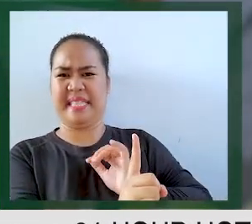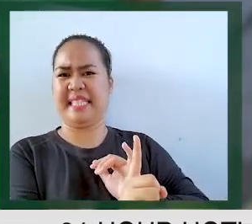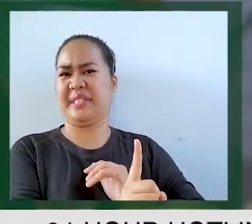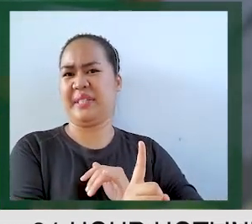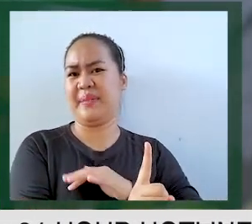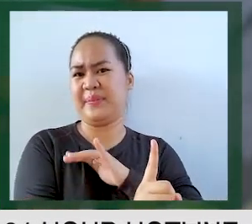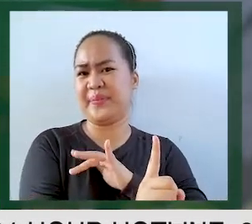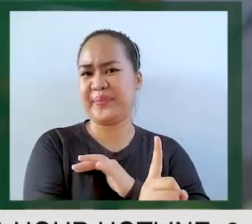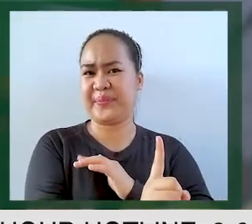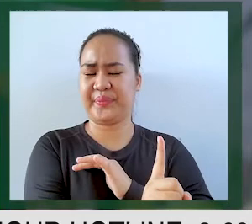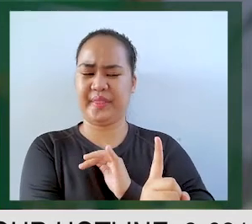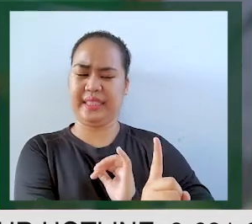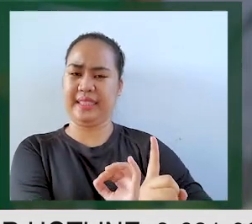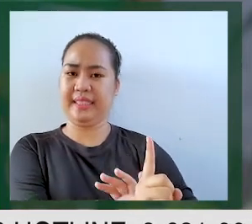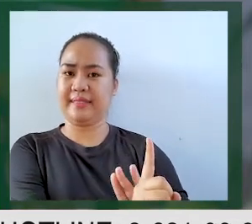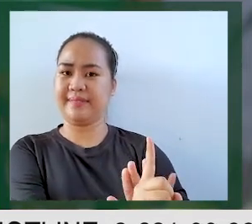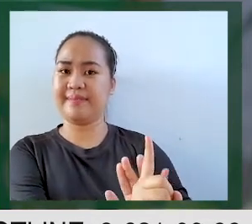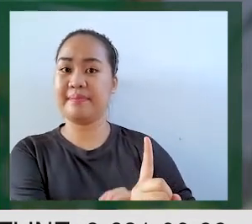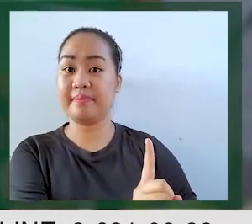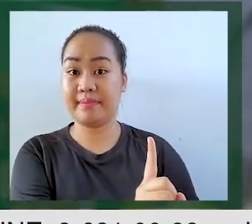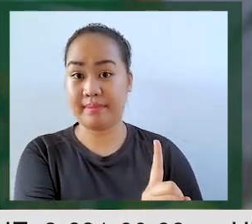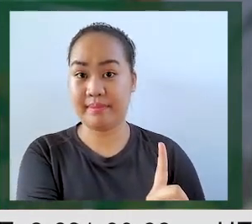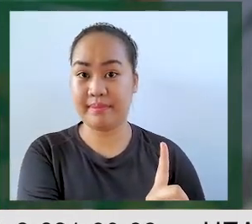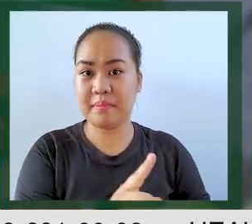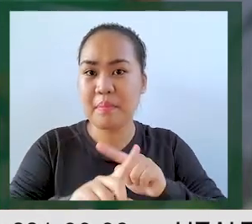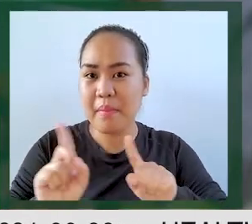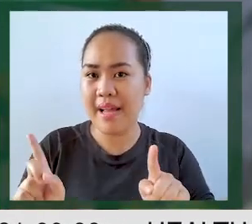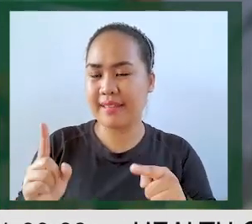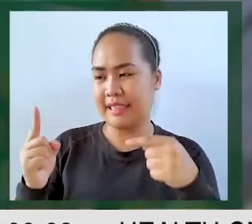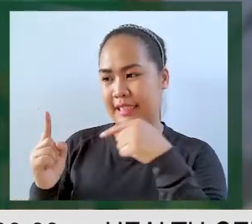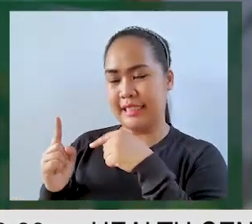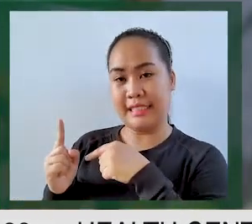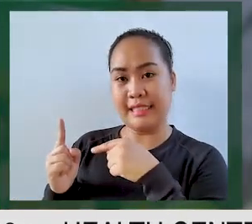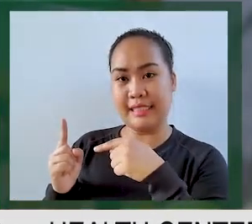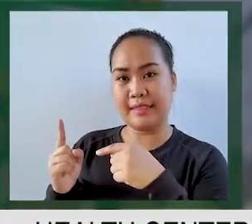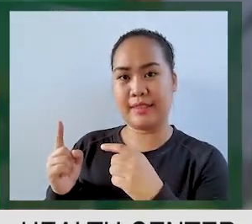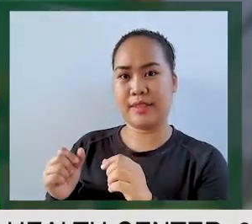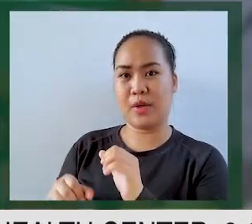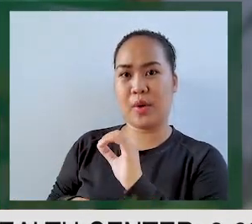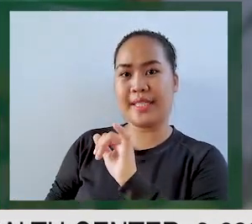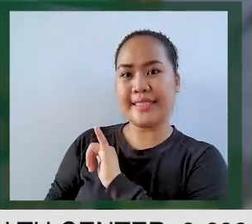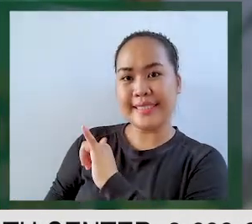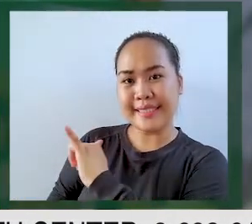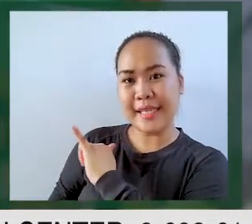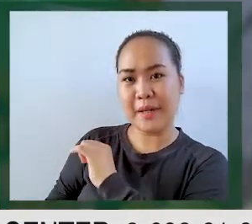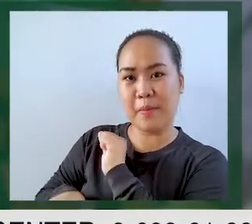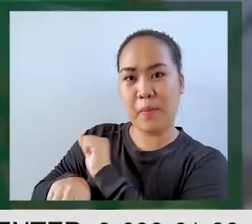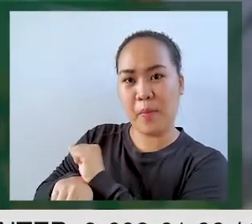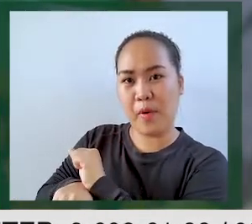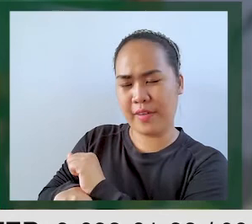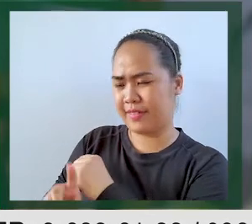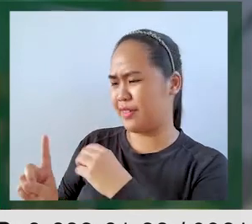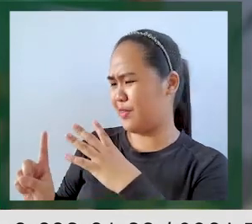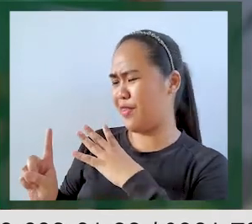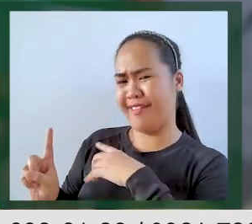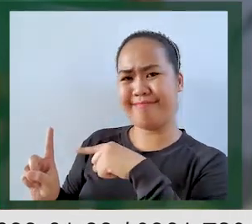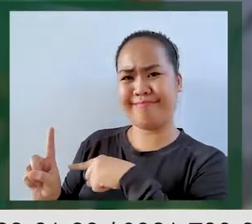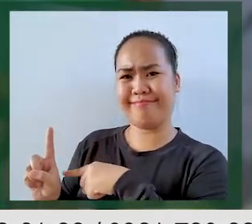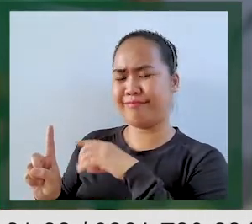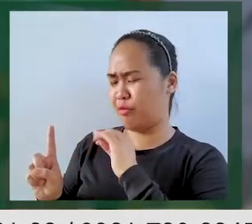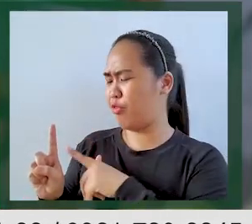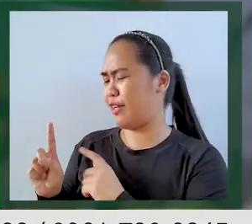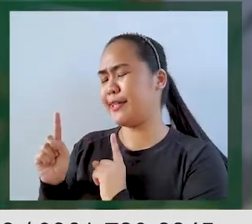siko, okay lang. Mali. Mali po yung ganung mentality at doon po tayo natsatsambahan